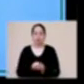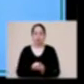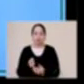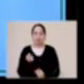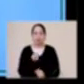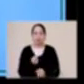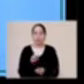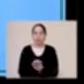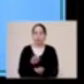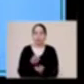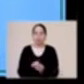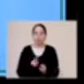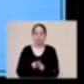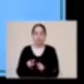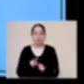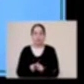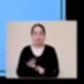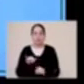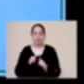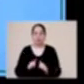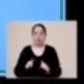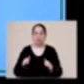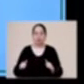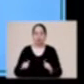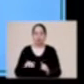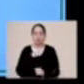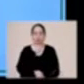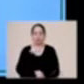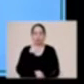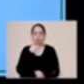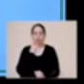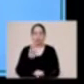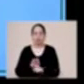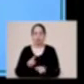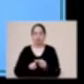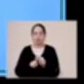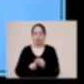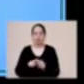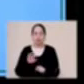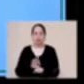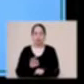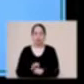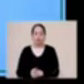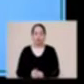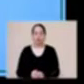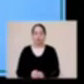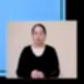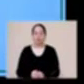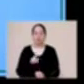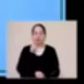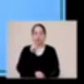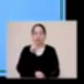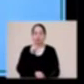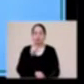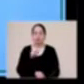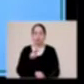мелких грызунов, вредителей и распространителей многих инфекционных заболеваний. Птичий